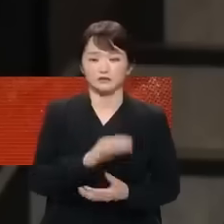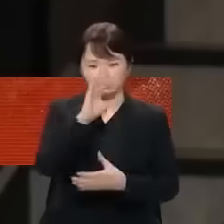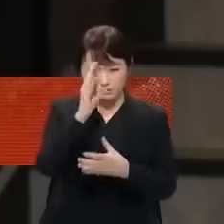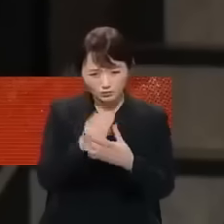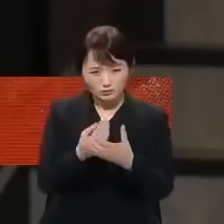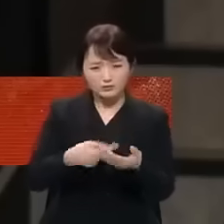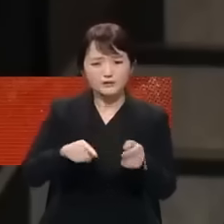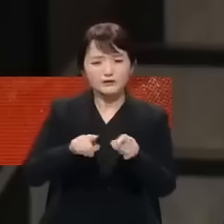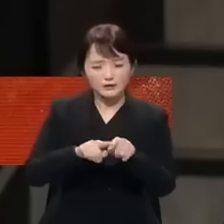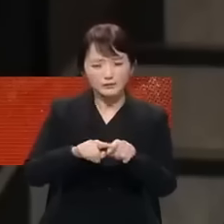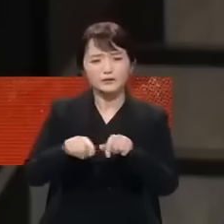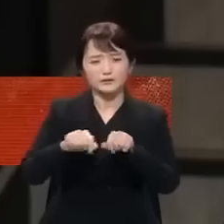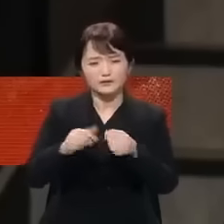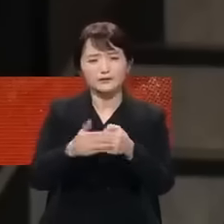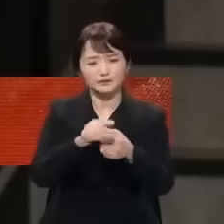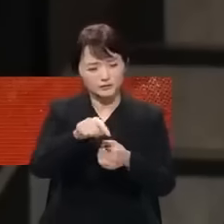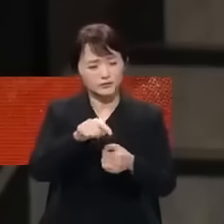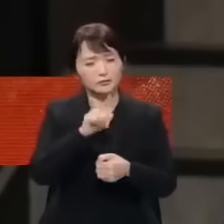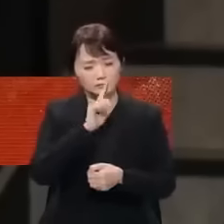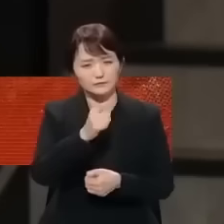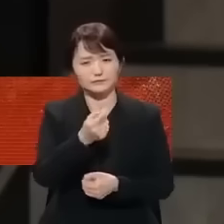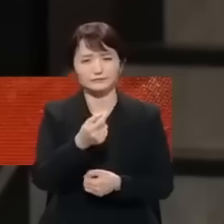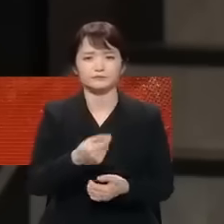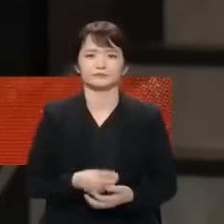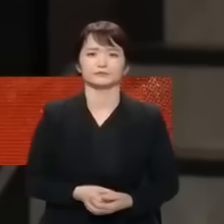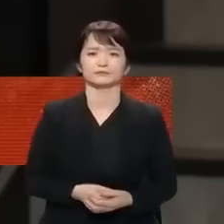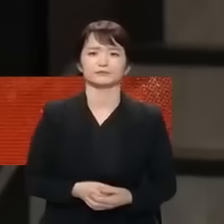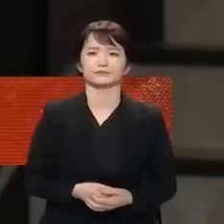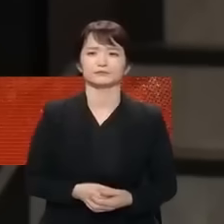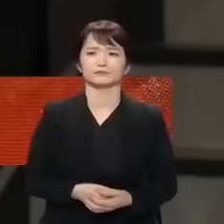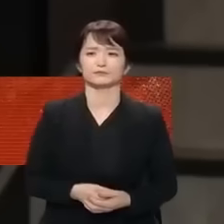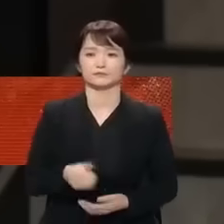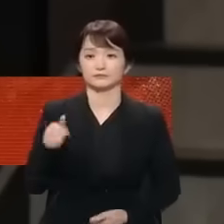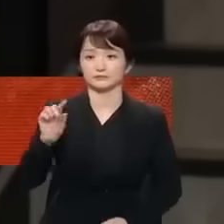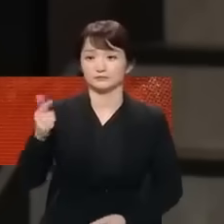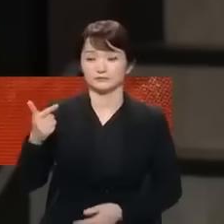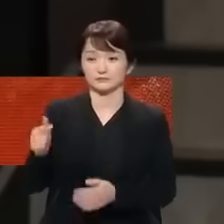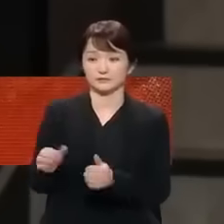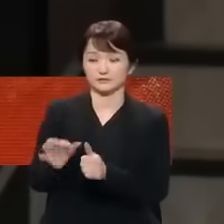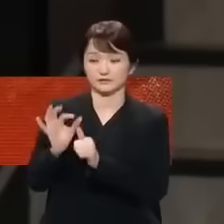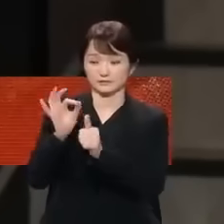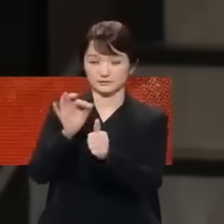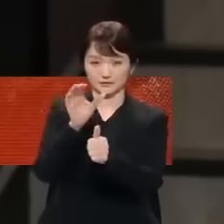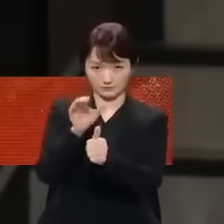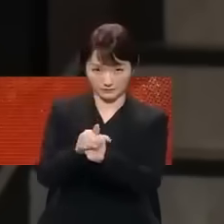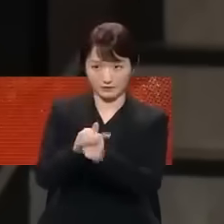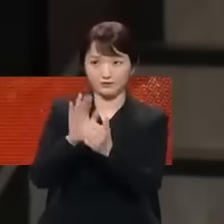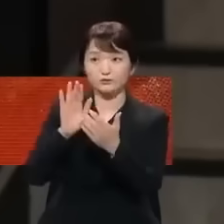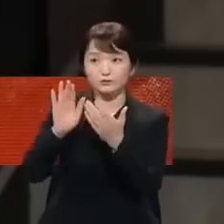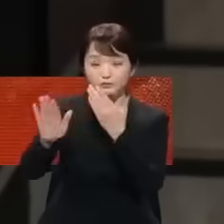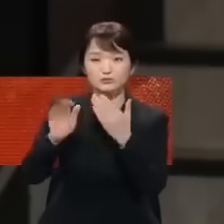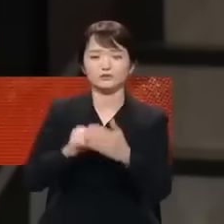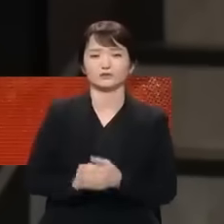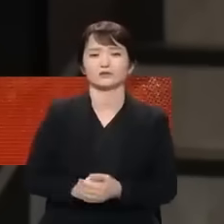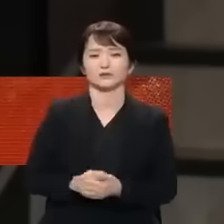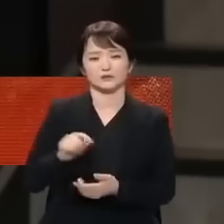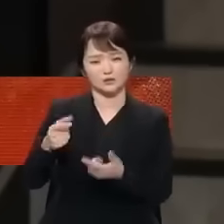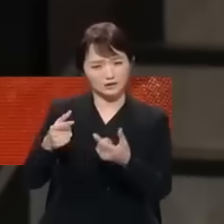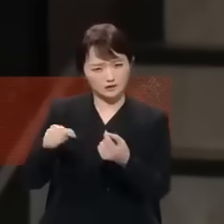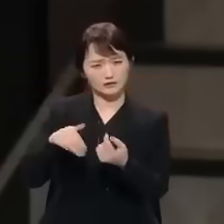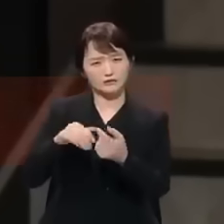가지고 이제 아마 그렇게 얘기를 하는 거 같습니다 그리고 이제 그이 현 감독이 부임을 하고 난 이후에는 저런 것들이 좀 더 이제 심해